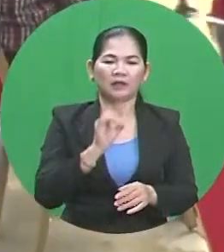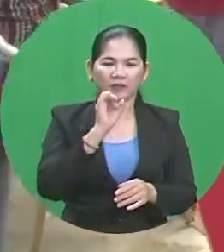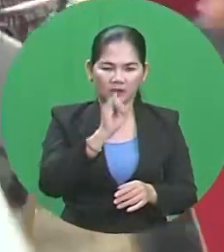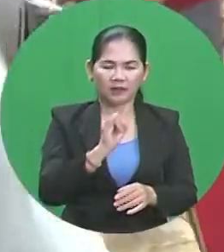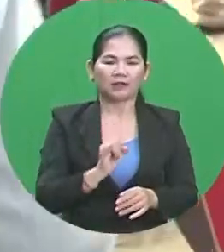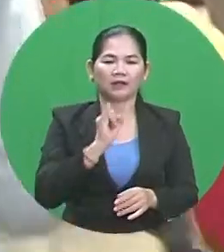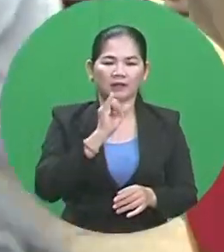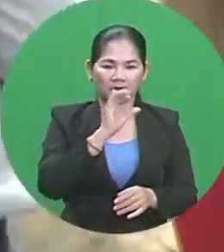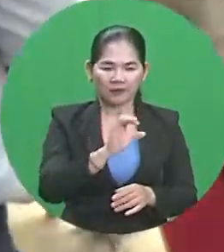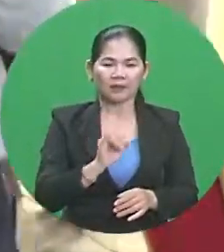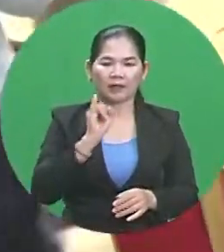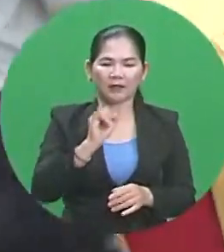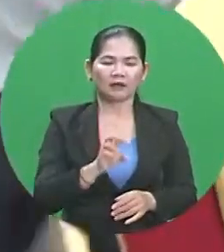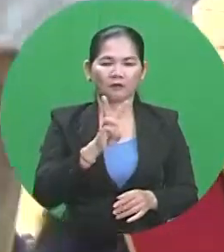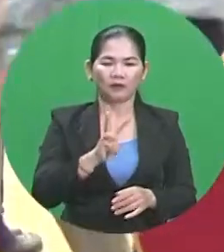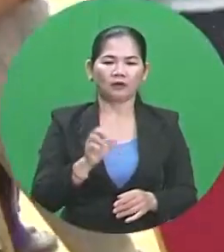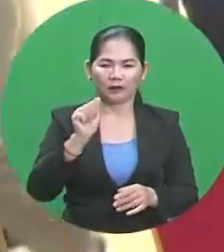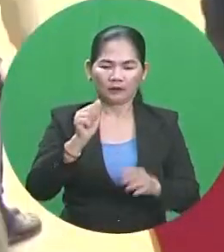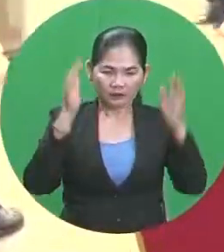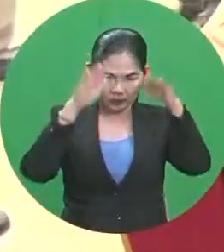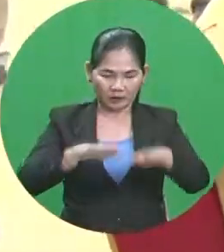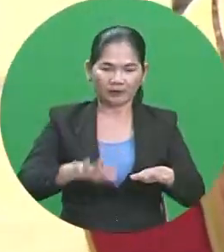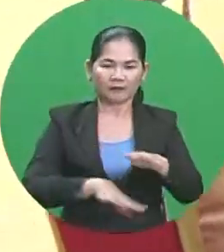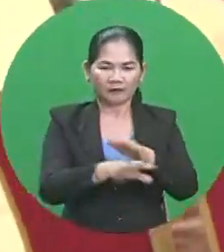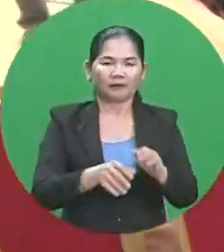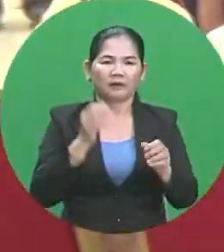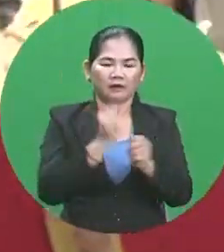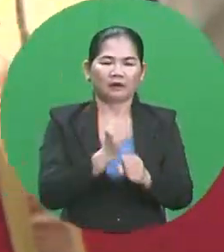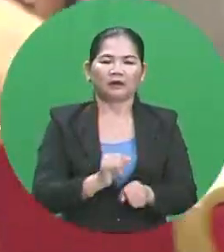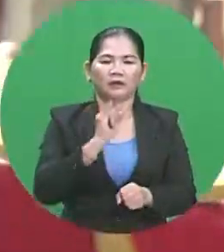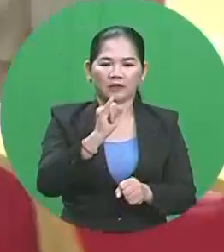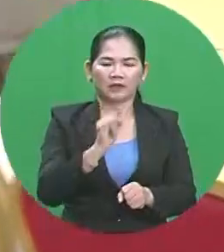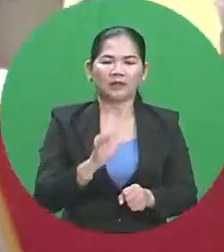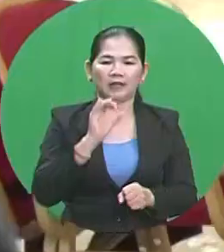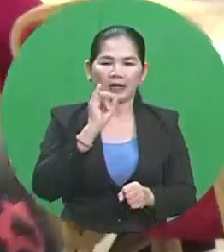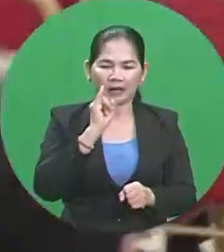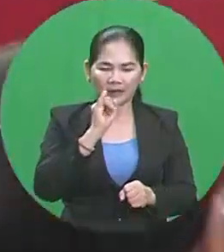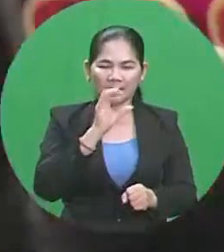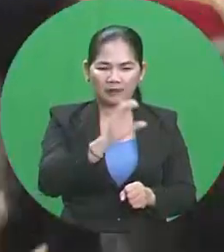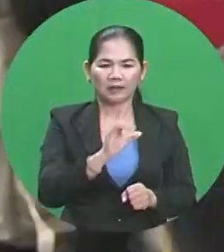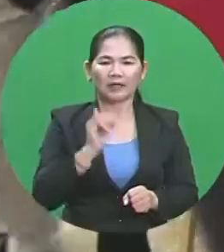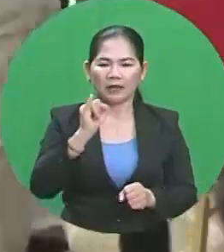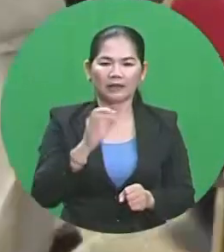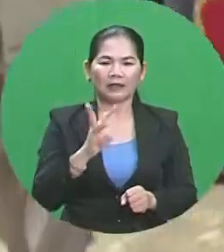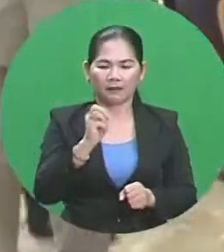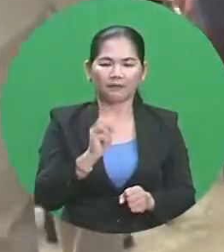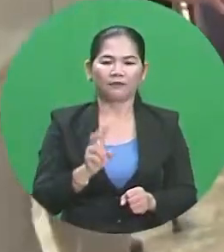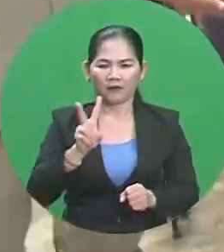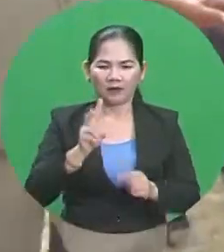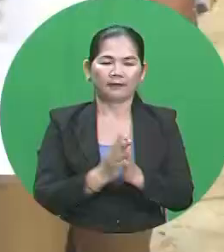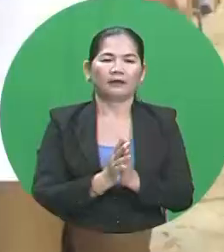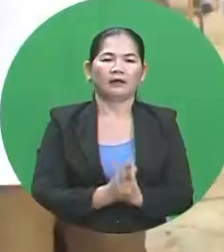CIWODA សមាគមសម្ព័ន្ធយុវជនមូស្លីមកម្ពុជាCMYA សហភាពបញ្ញវន្តមូស្លីមកម្ពុ